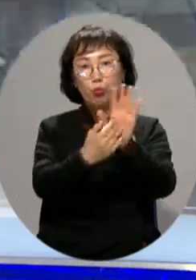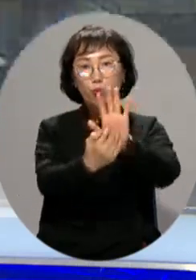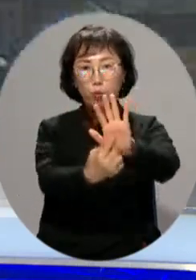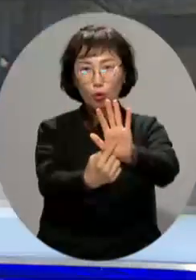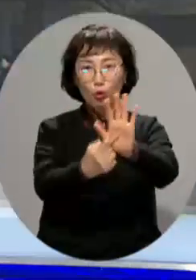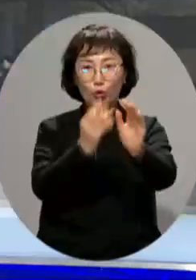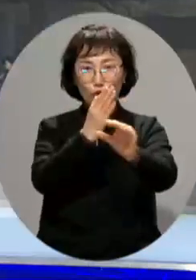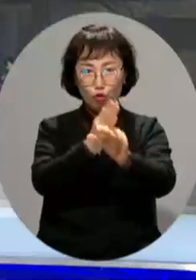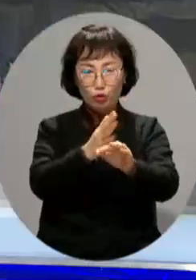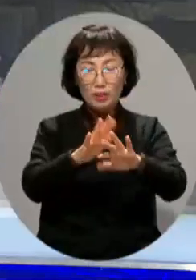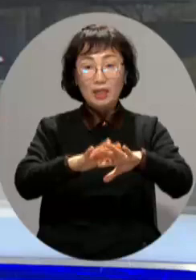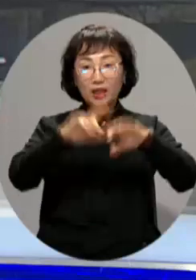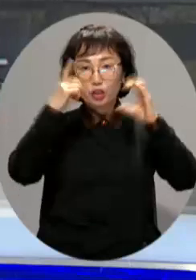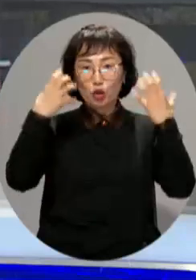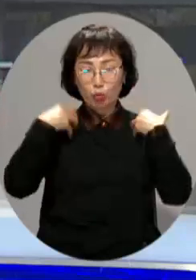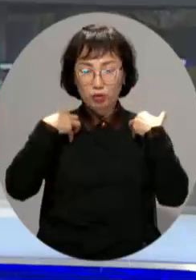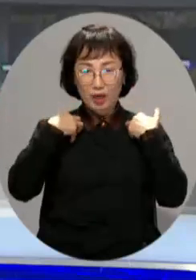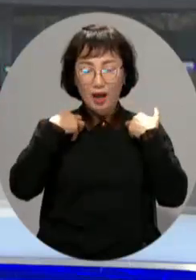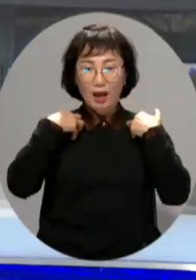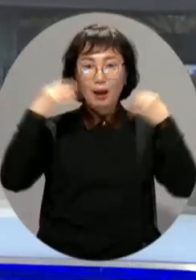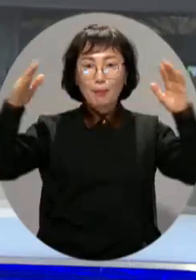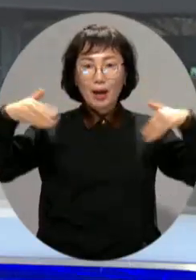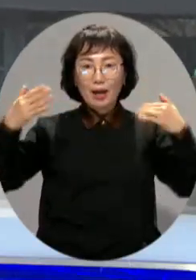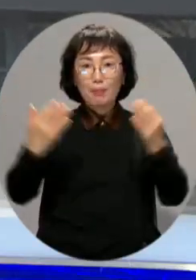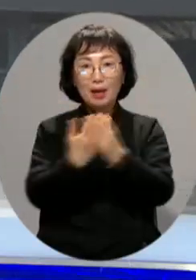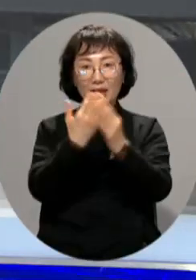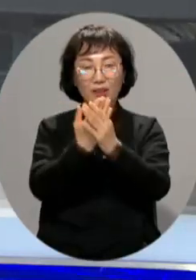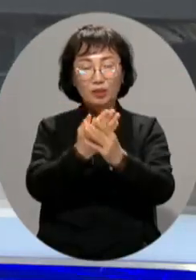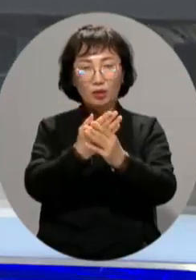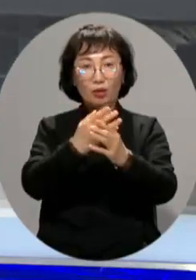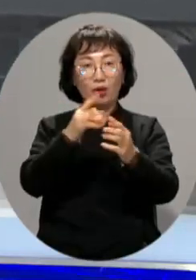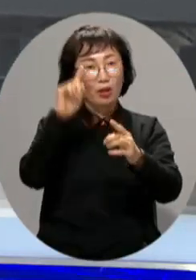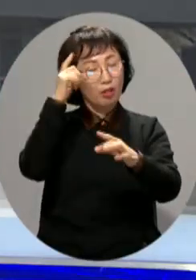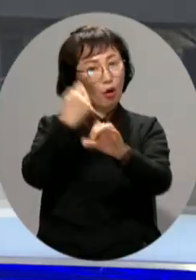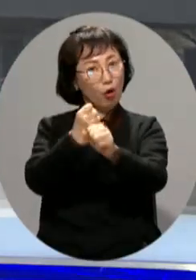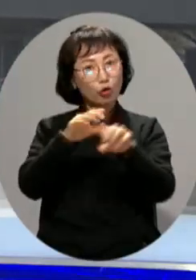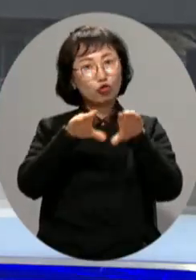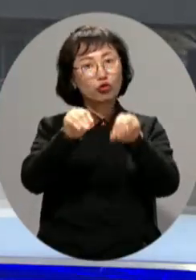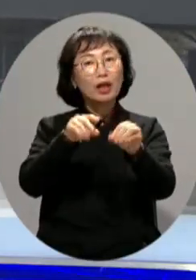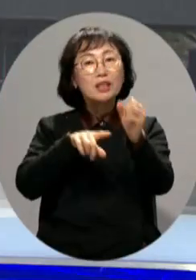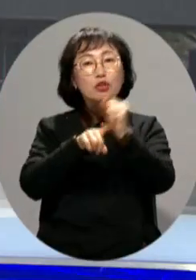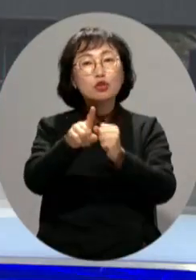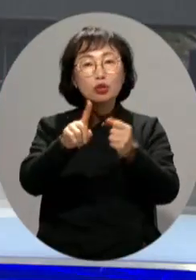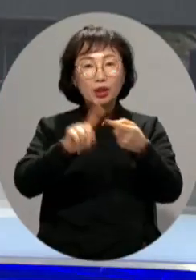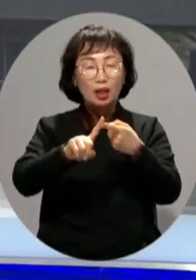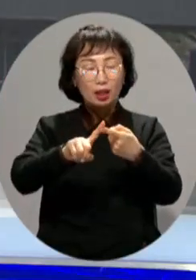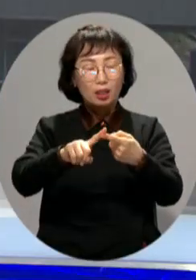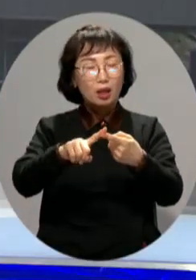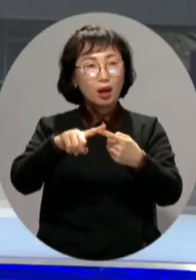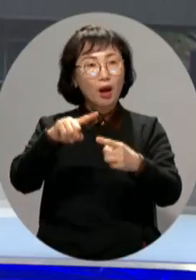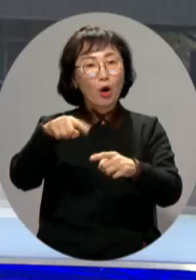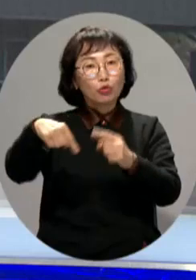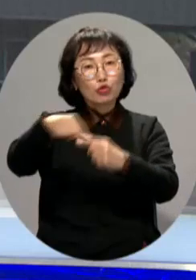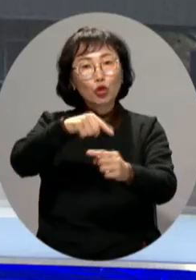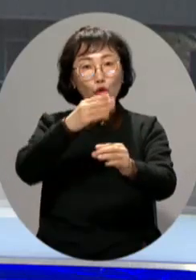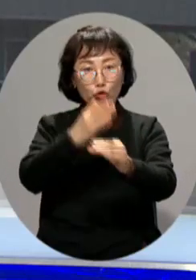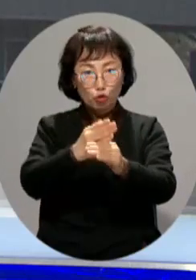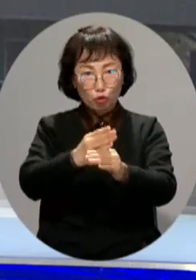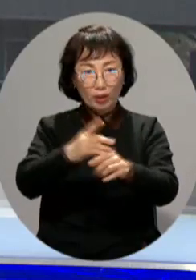이번에는 정부가 풍력발전 연구를 중단시킨 이후에도 연구 인력을 운영하다 대학이